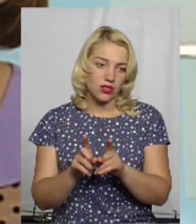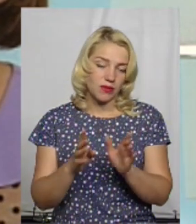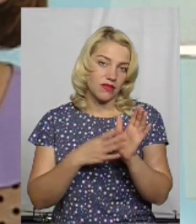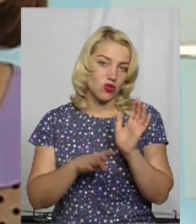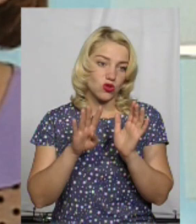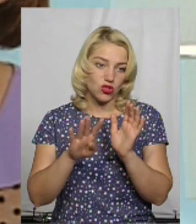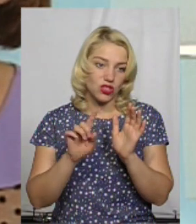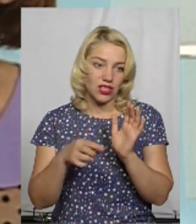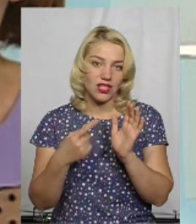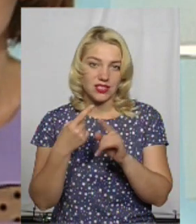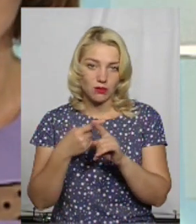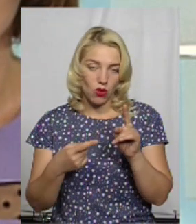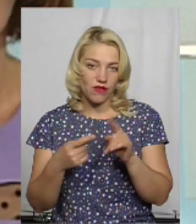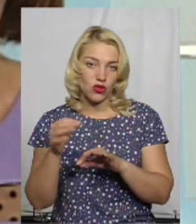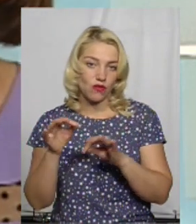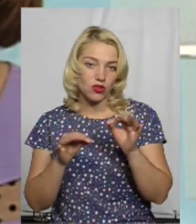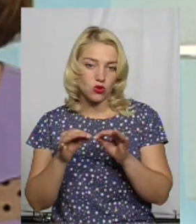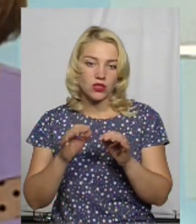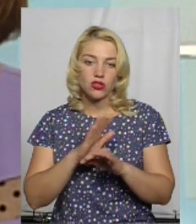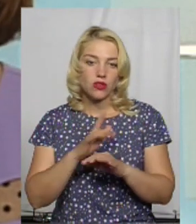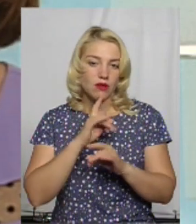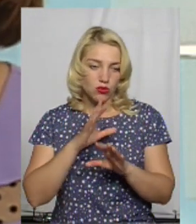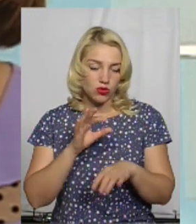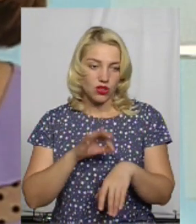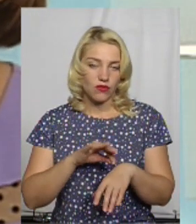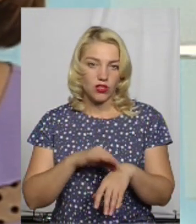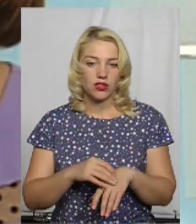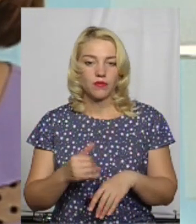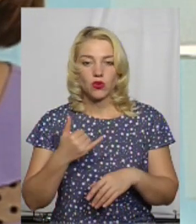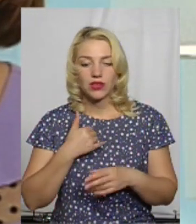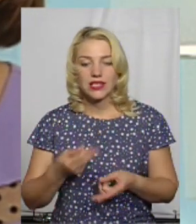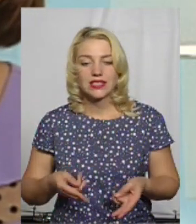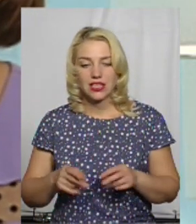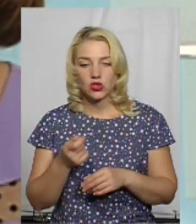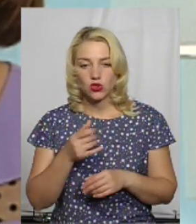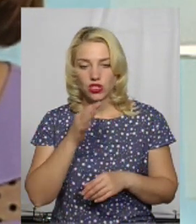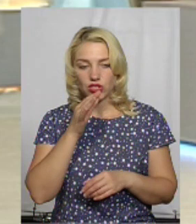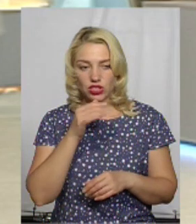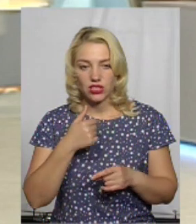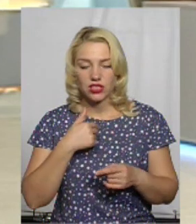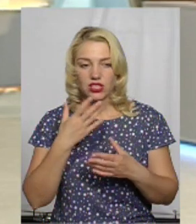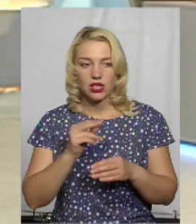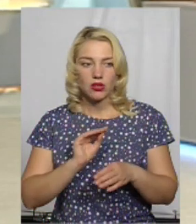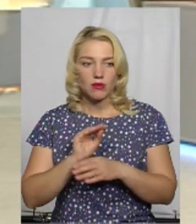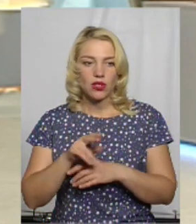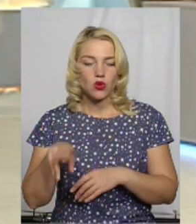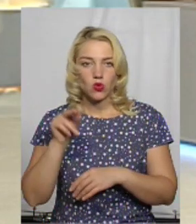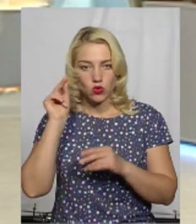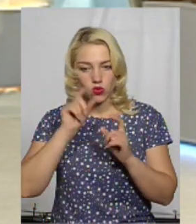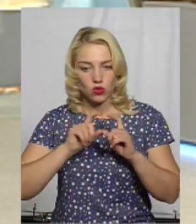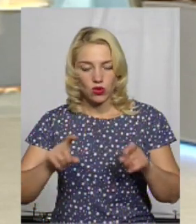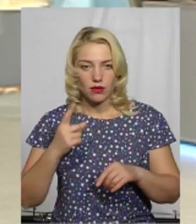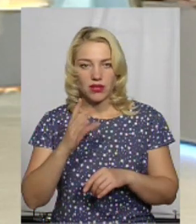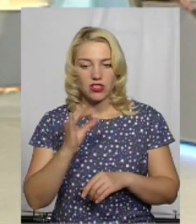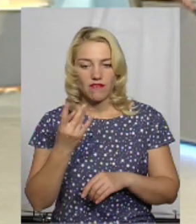на 94,5% про те, що вони не захворіють. У нас залишилось трошки часу, я хотів повернутися до питання школи. Ось